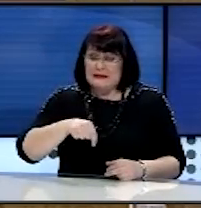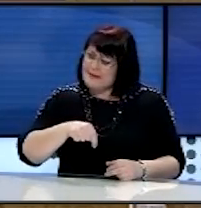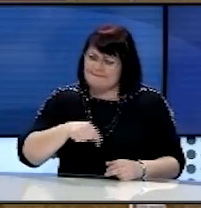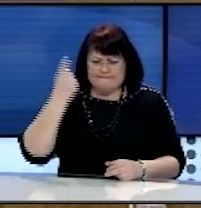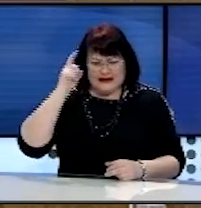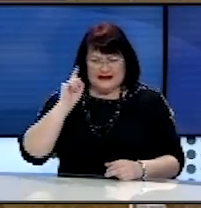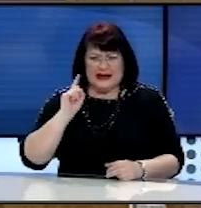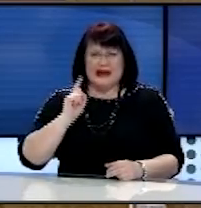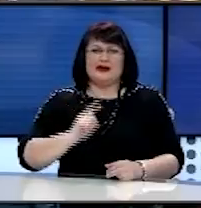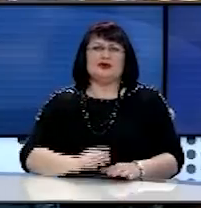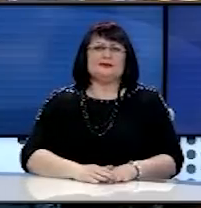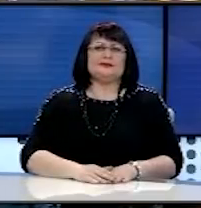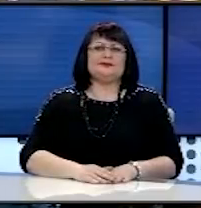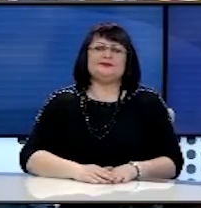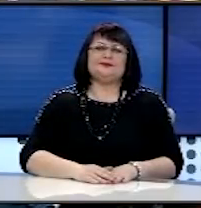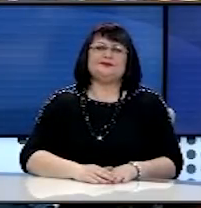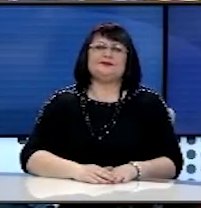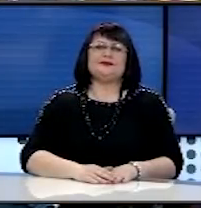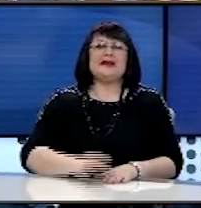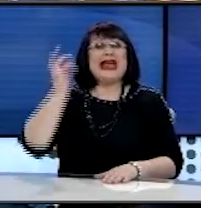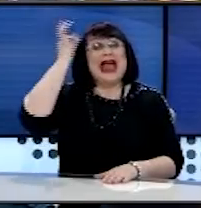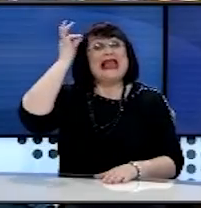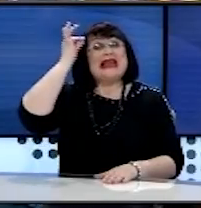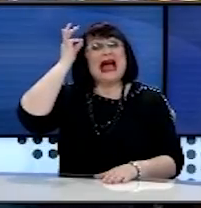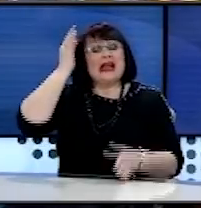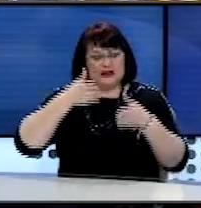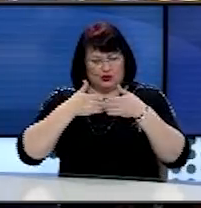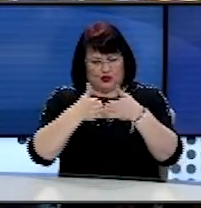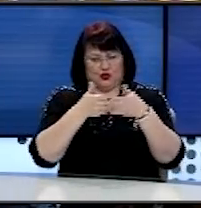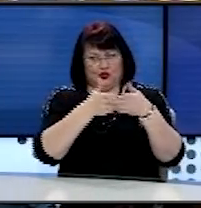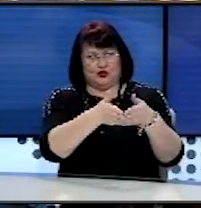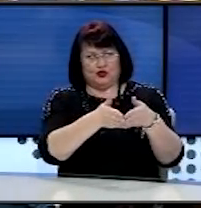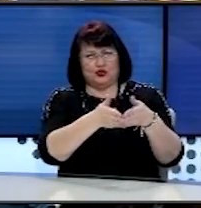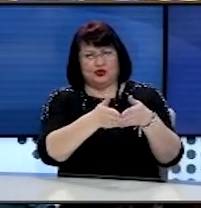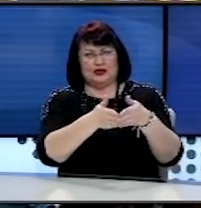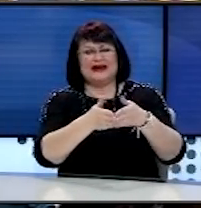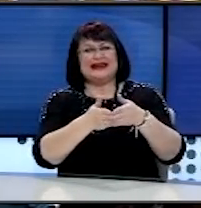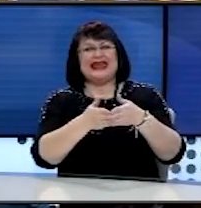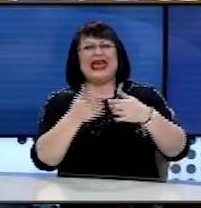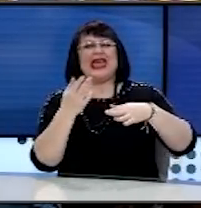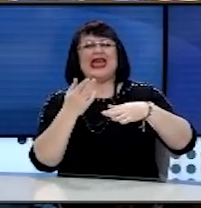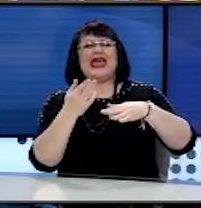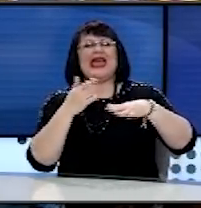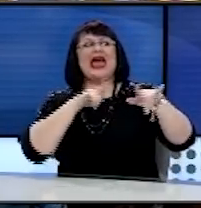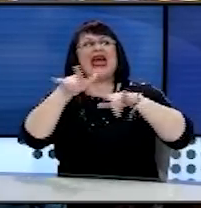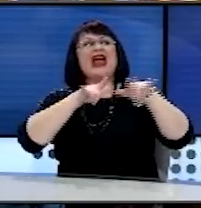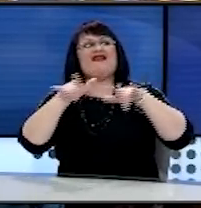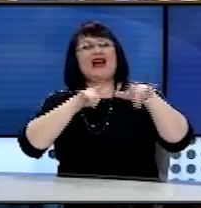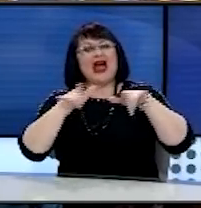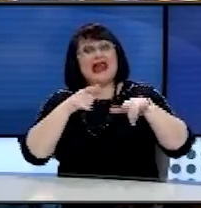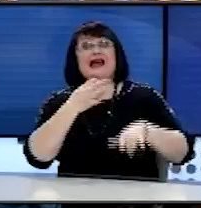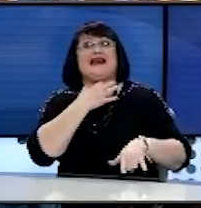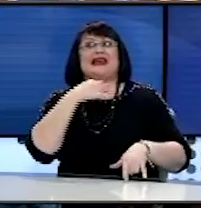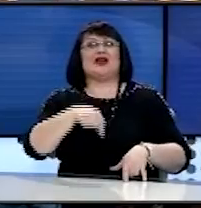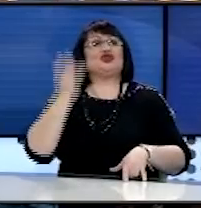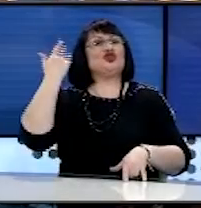λέγοντας ότι τα Μπελαρά και τα Ραφάλ να που χρειάζονται τώρα. Δηλαδή τα αγοράσαμε